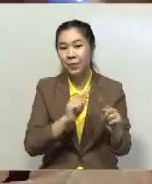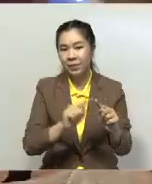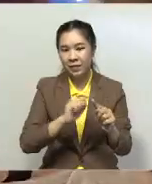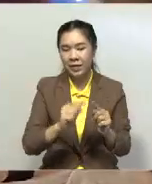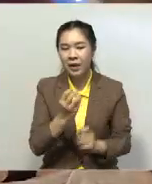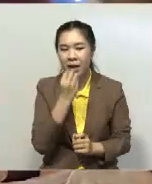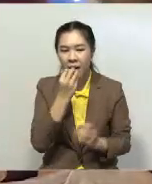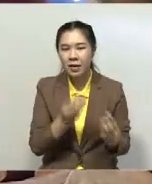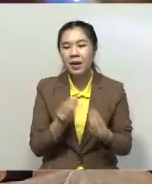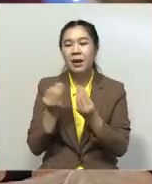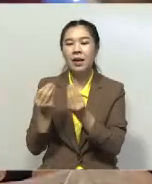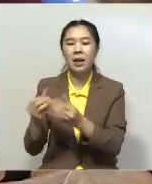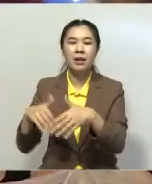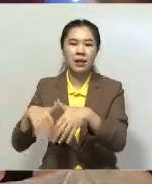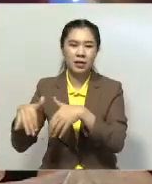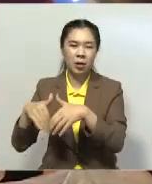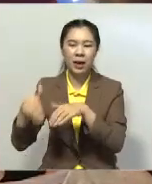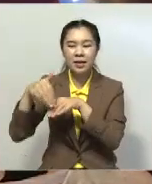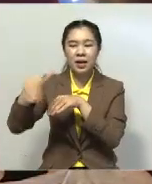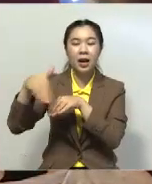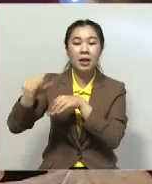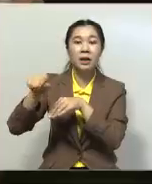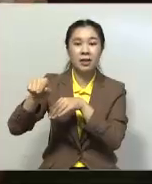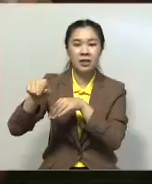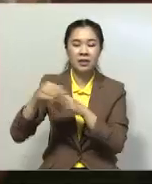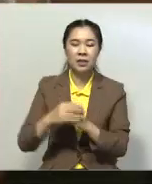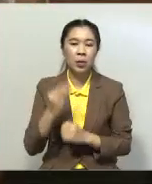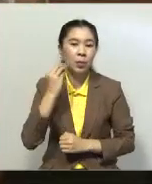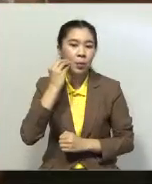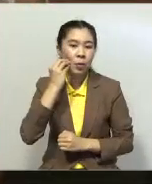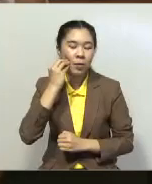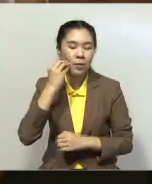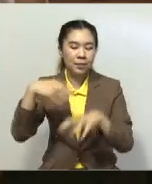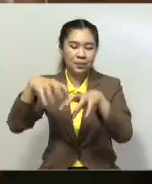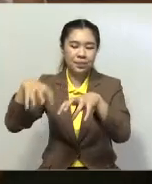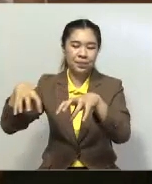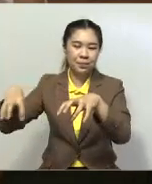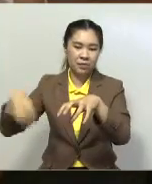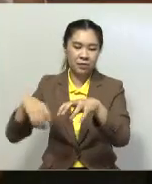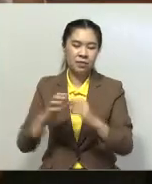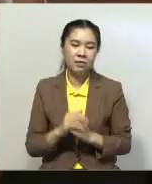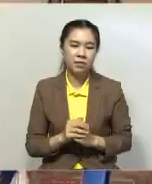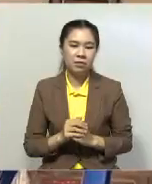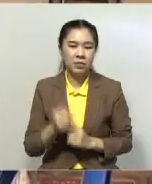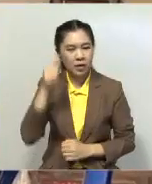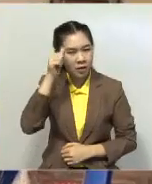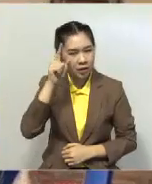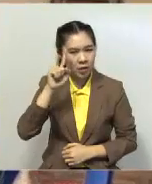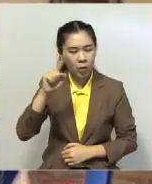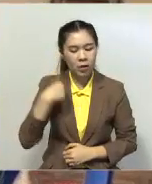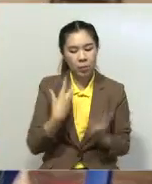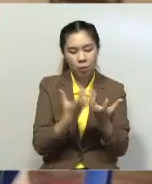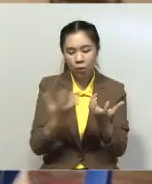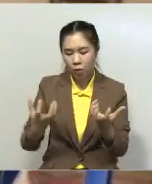ารไปให้กับชาวบ้านที่ติดอยู่ด้านในนะคะที่หมู่บ้านเสน่ห์พ่องนะคะวันละประมาณ700ชุด